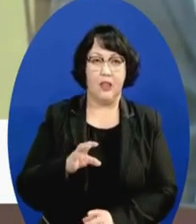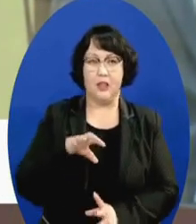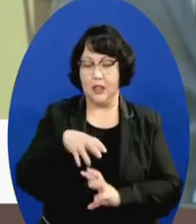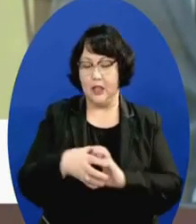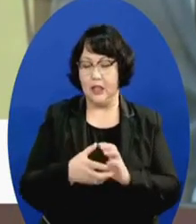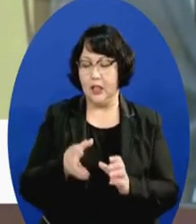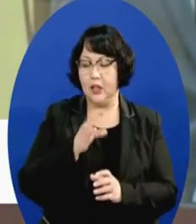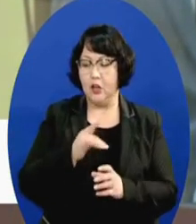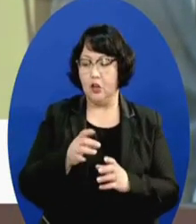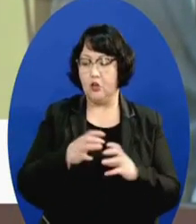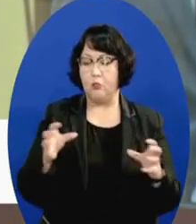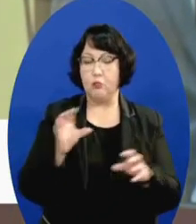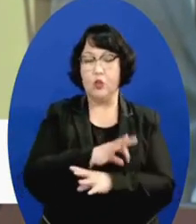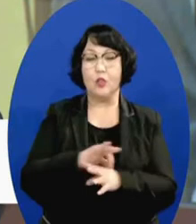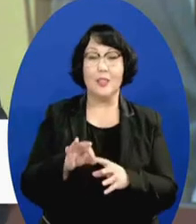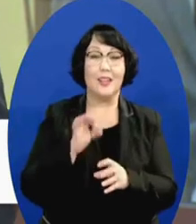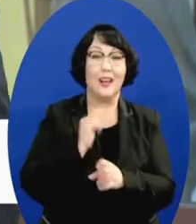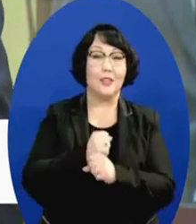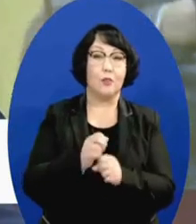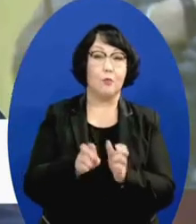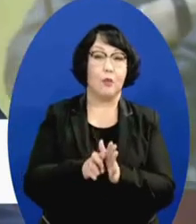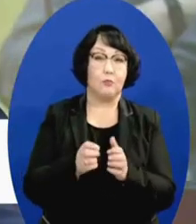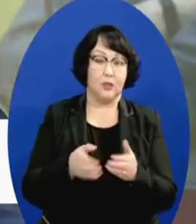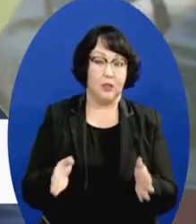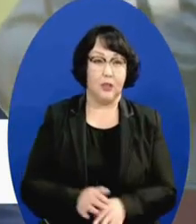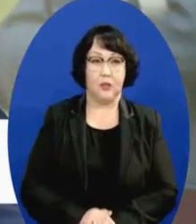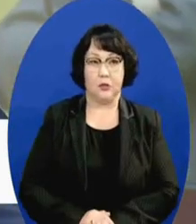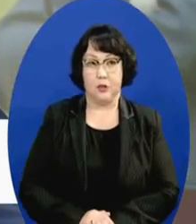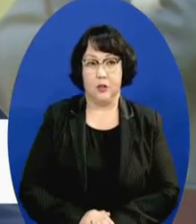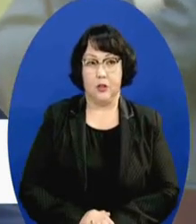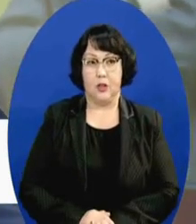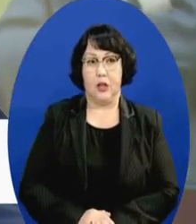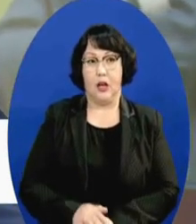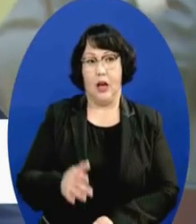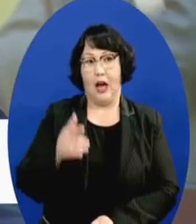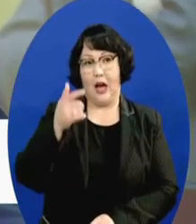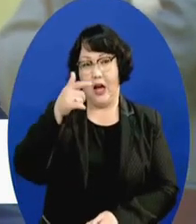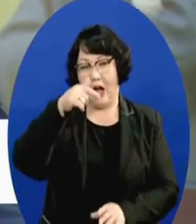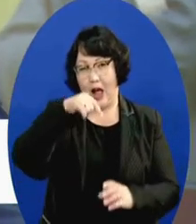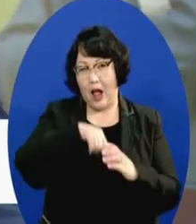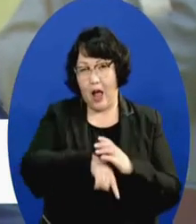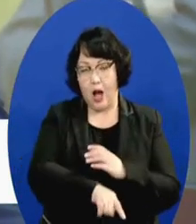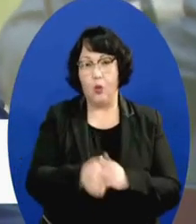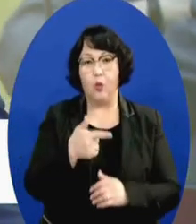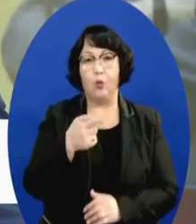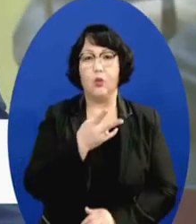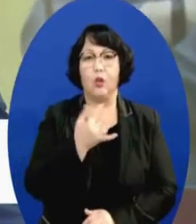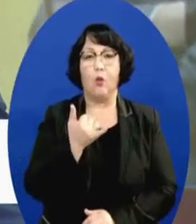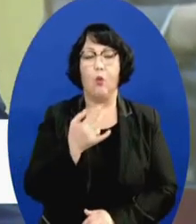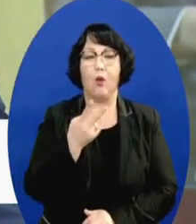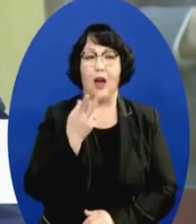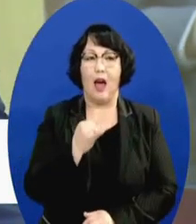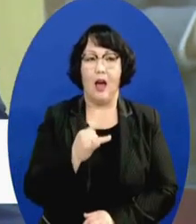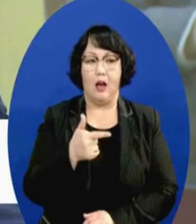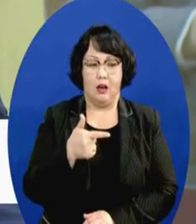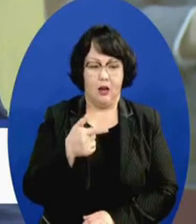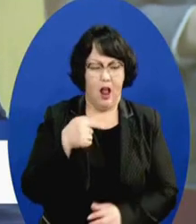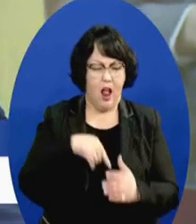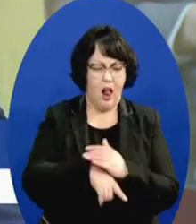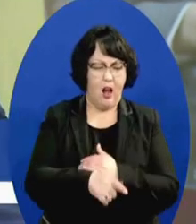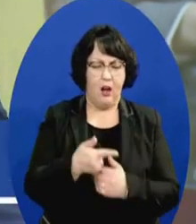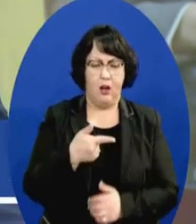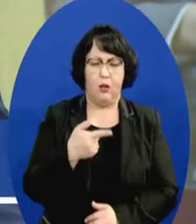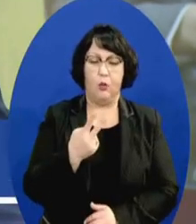юм үүд хаалга нэгдэж байгаа гэдэг дээр их ач холбогдол өгч. Одоо мэдээж гүний уурхайгаа яаралтай төрөн ашиглалтанд оруулмаар байна. Тэгээд үүнтэй